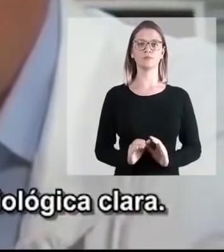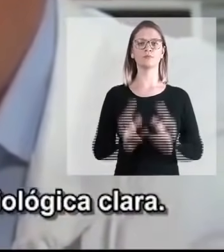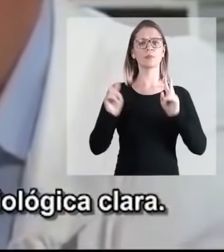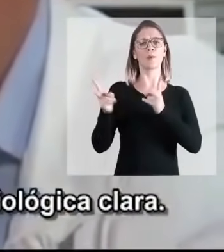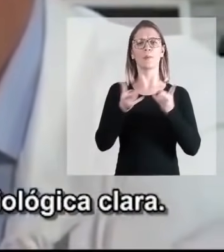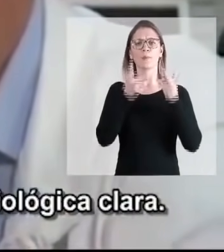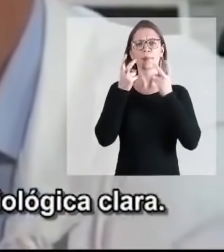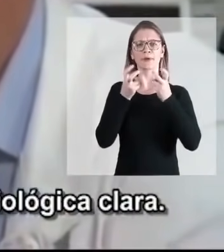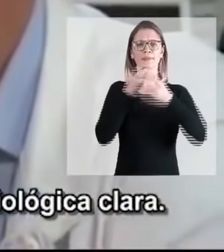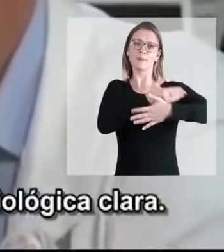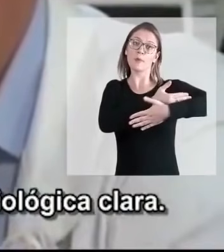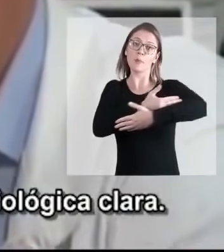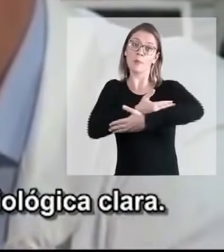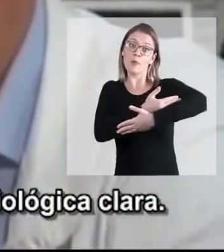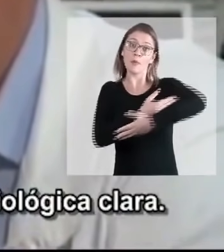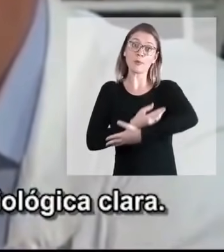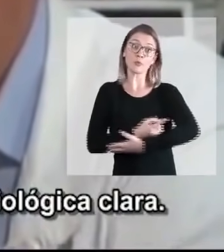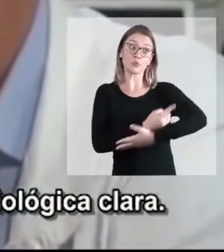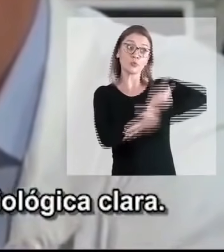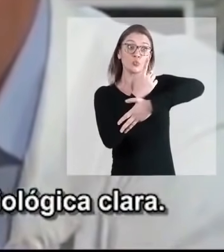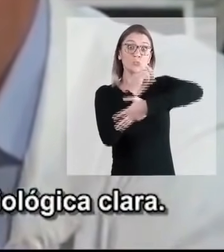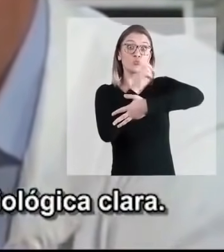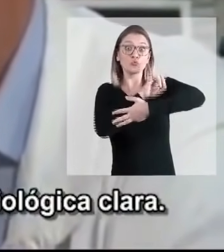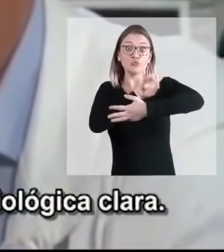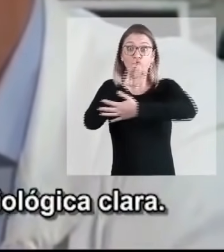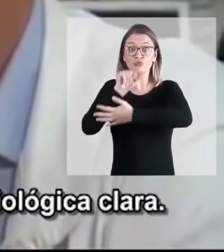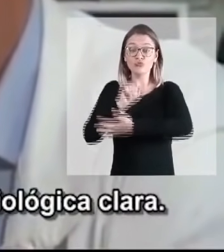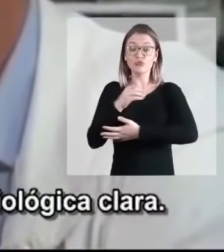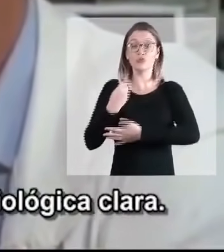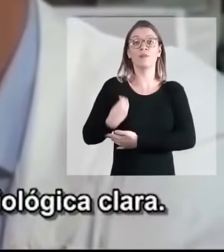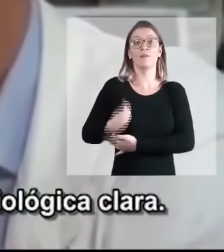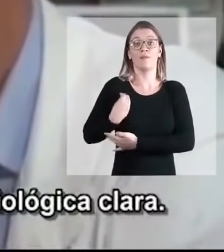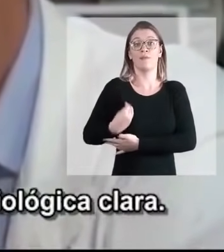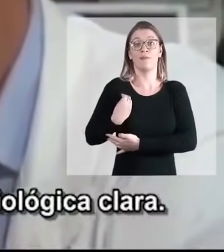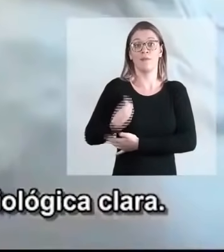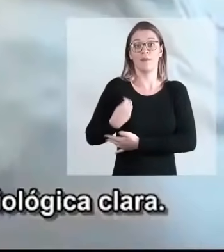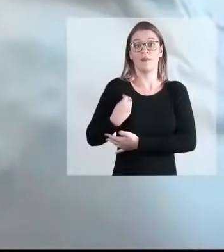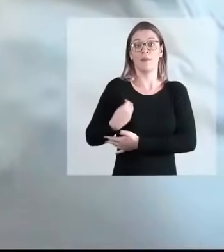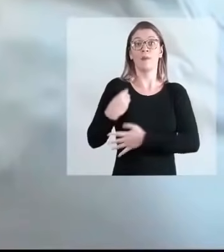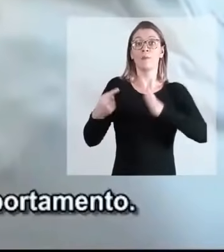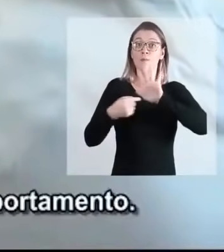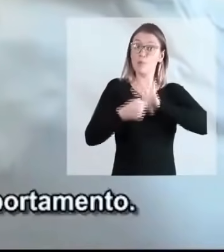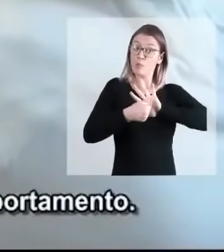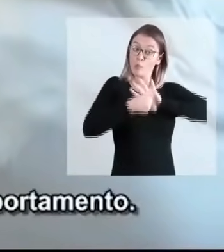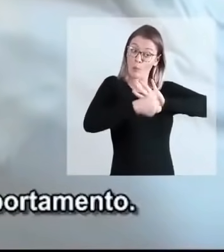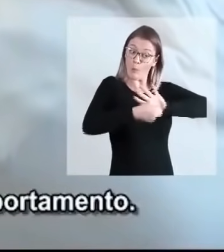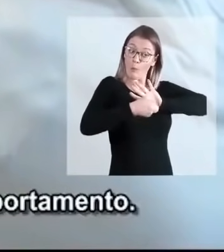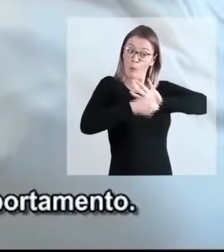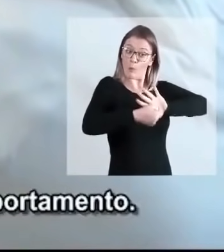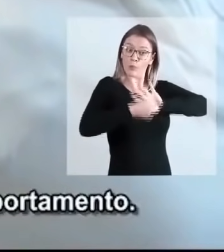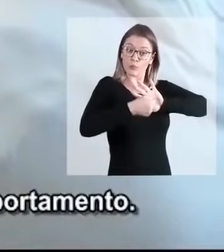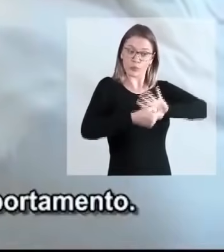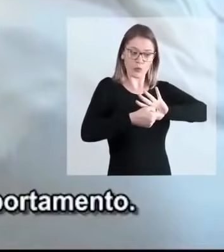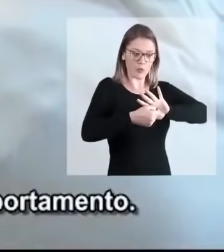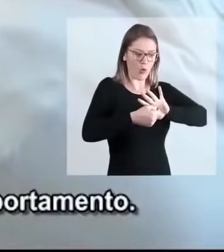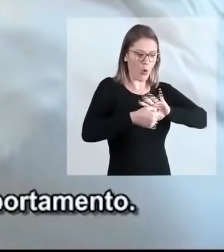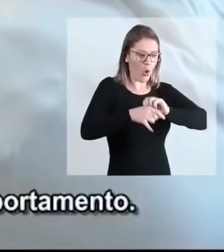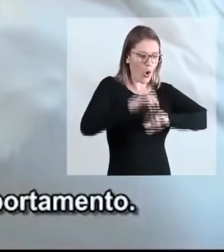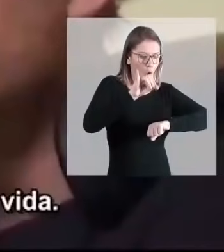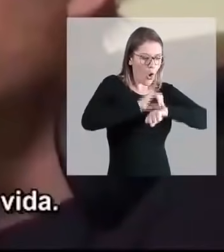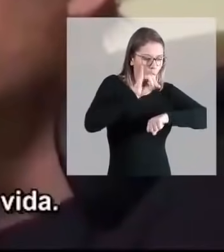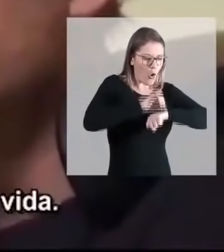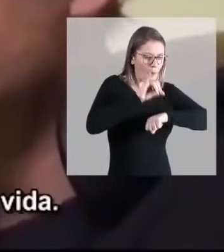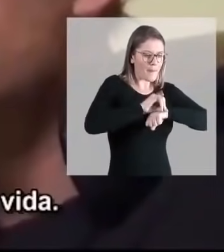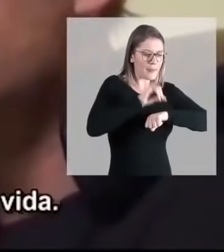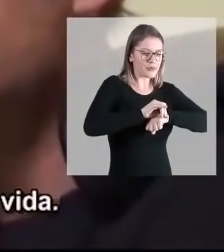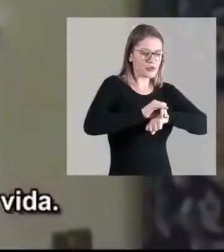Barn født med en klar biologisk disposition I forhold til kjønnsidentitet og